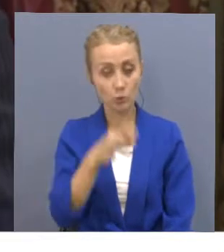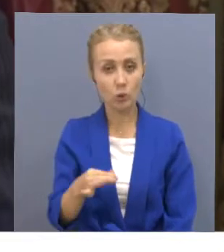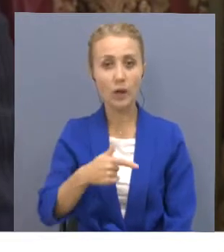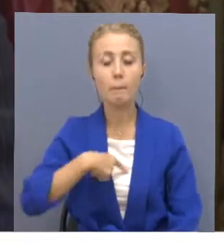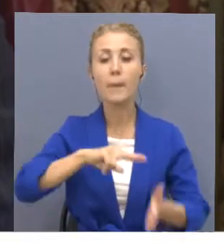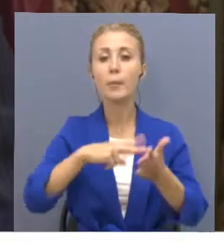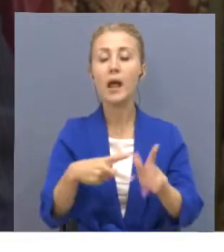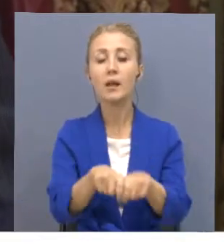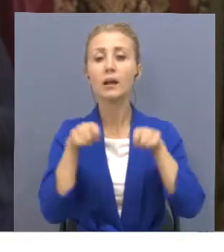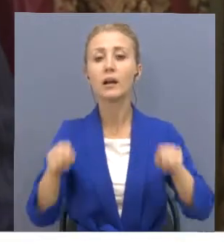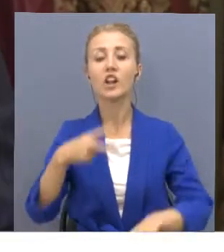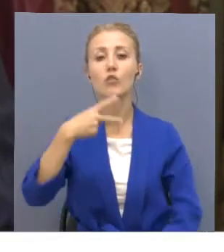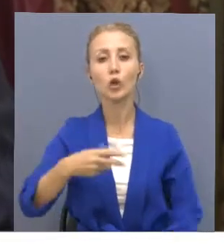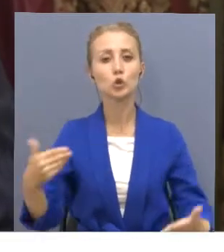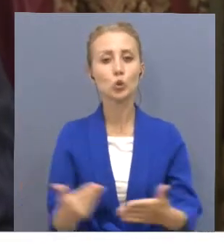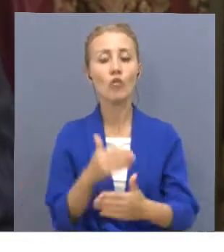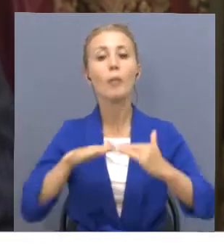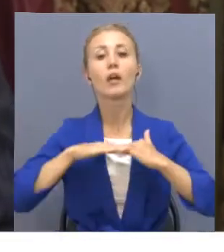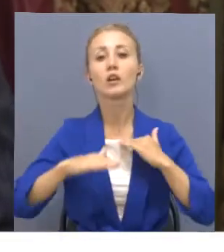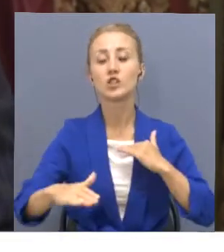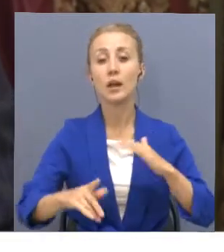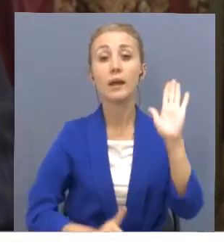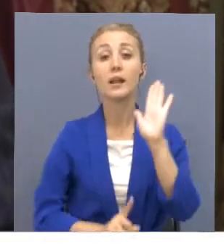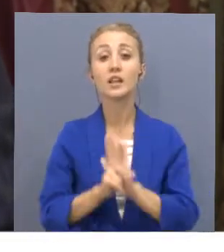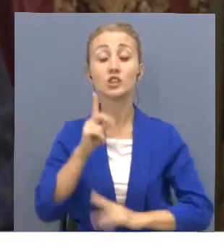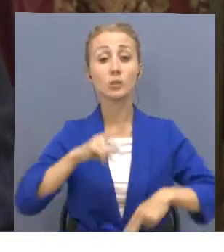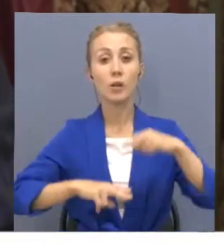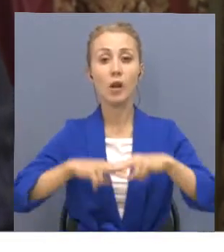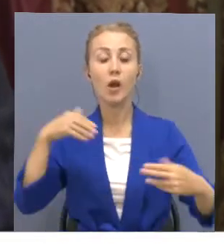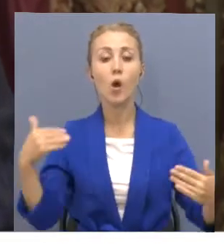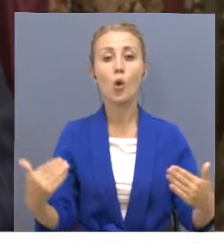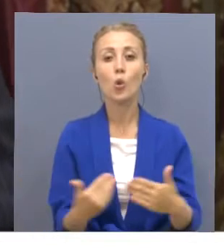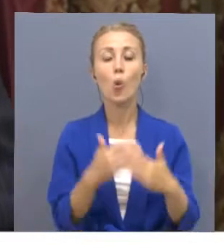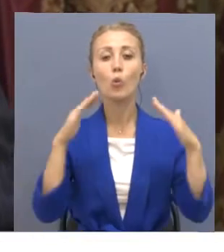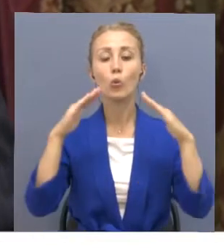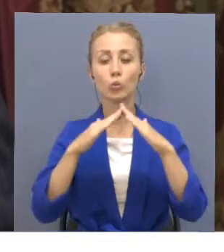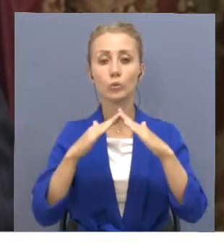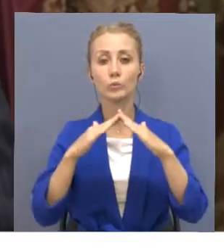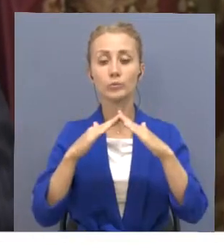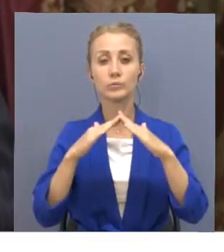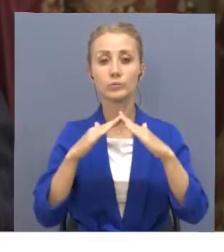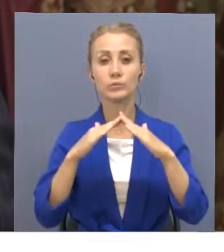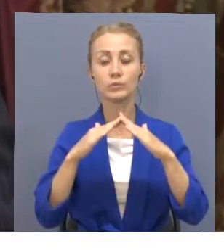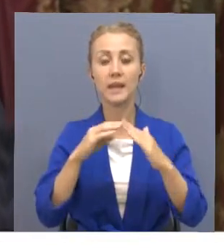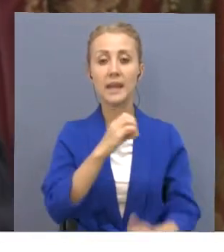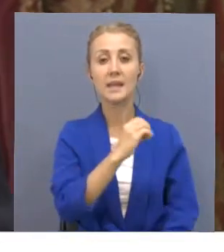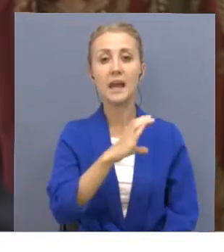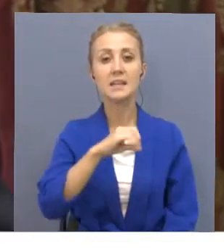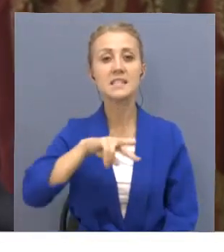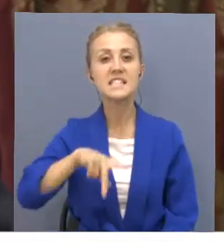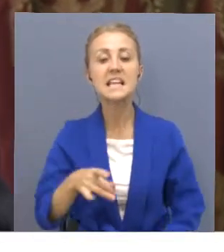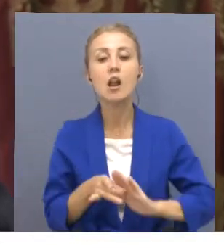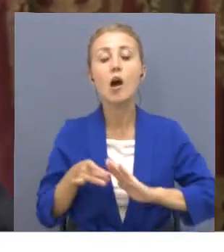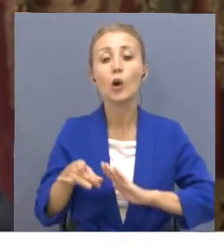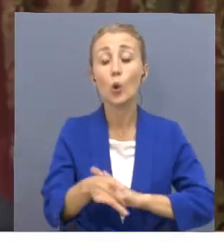планируем открыть 20 новых площадок. Начинаем строительство нового ФОКа, начали строительство нового ФОКа в Лисийском районе.